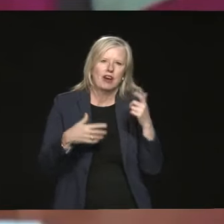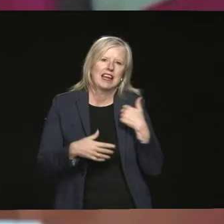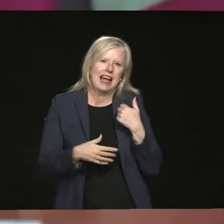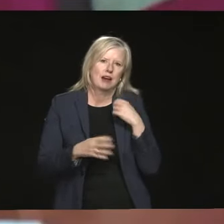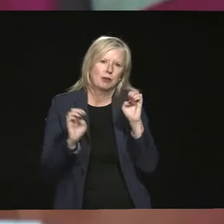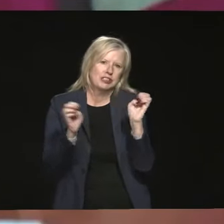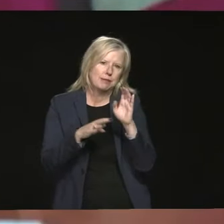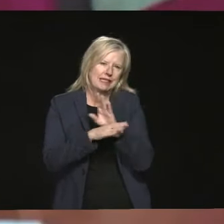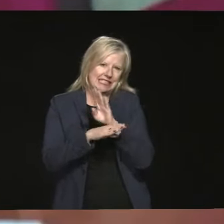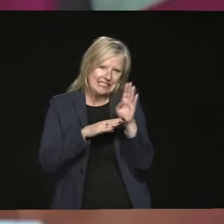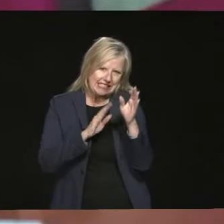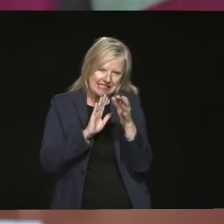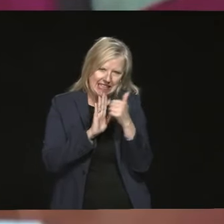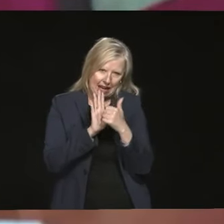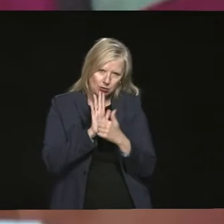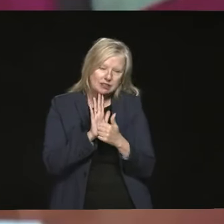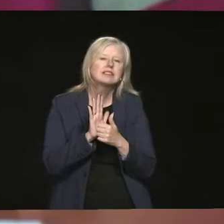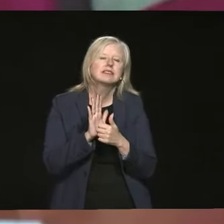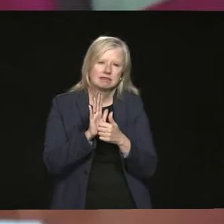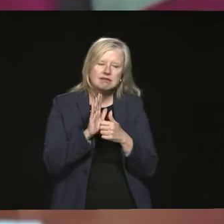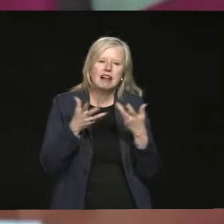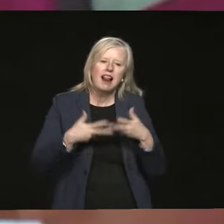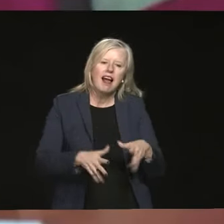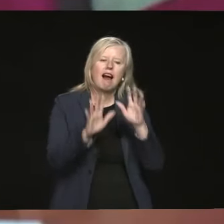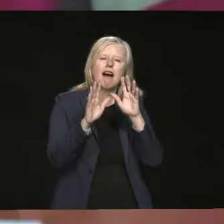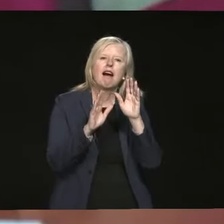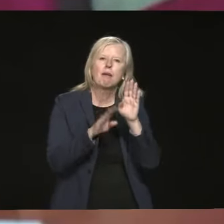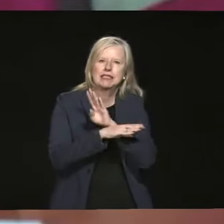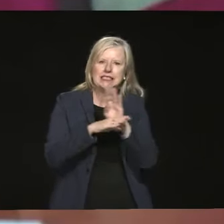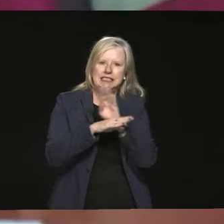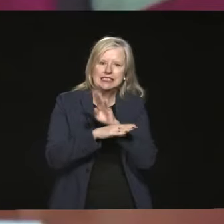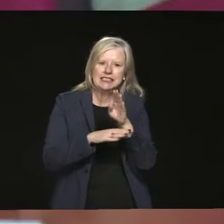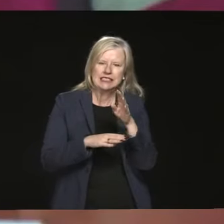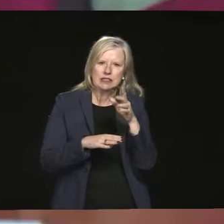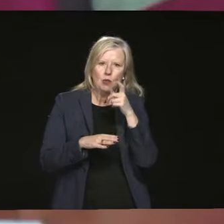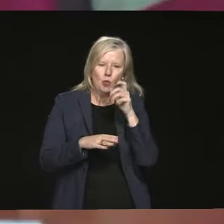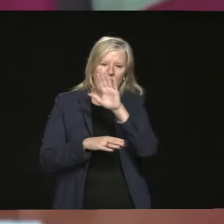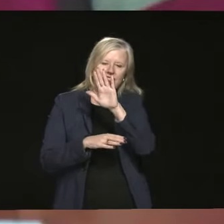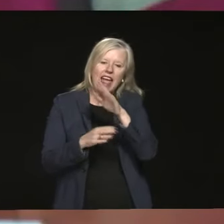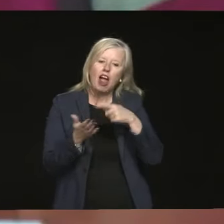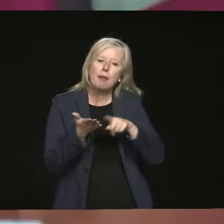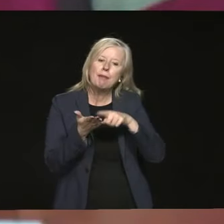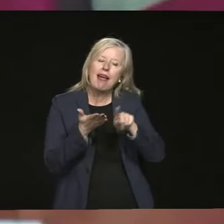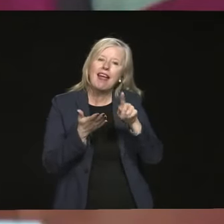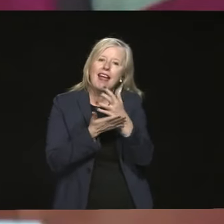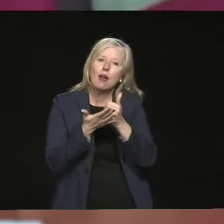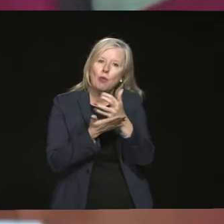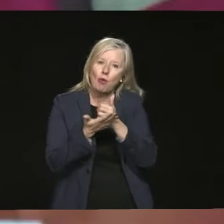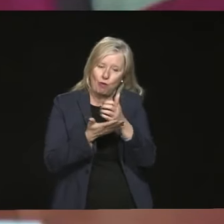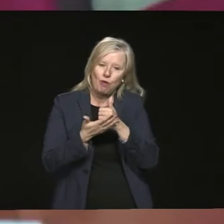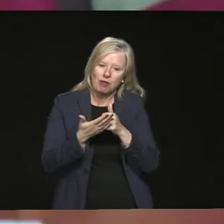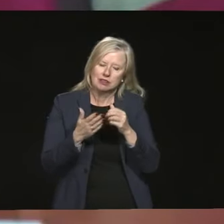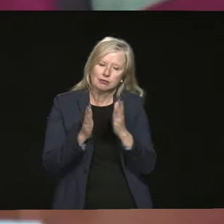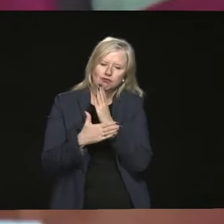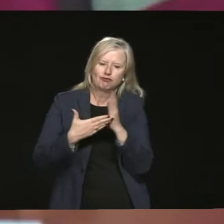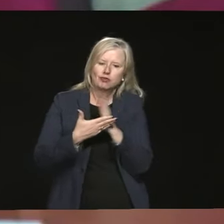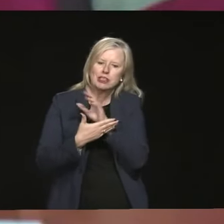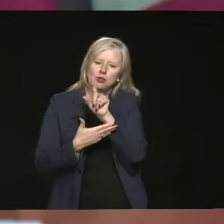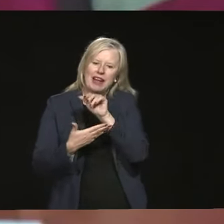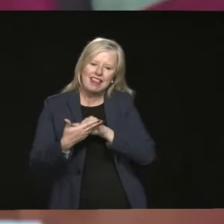masse salariale annuelle se situe entre $20,000 et $1,5 million. Communiquez